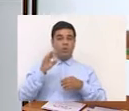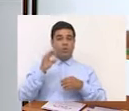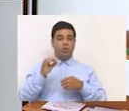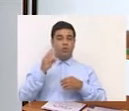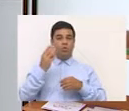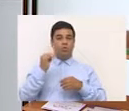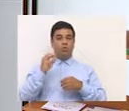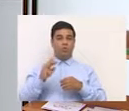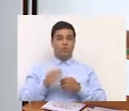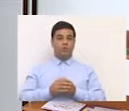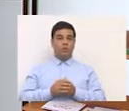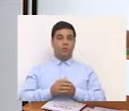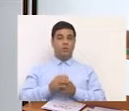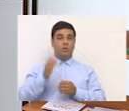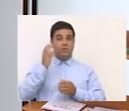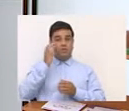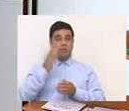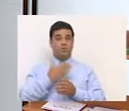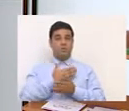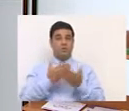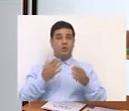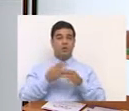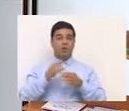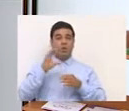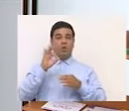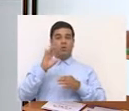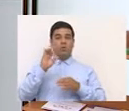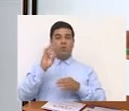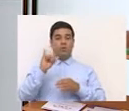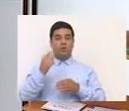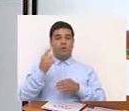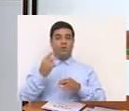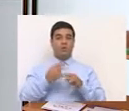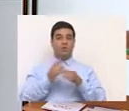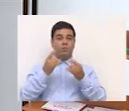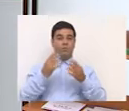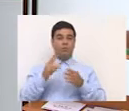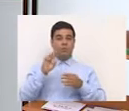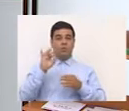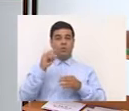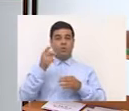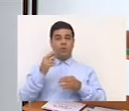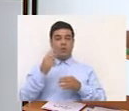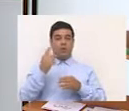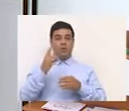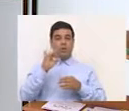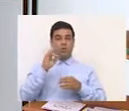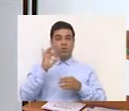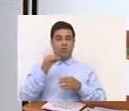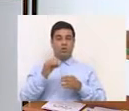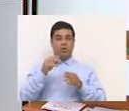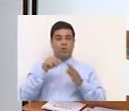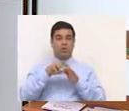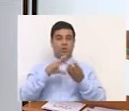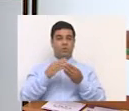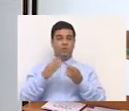шум. Слышим мы. Основа одна. Это простое предложение. Однородные члены связывает